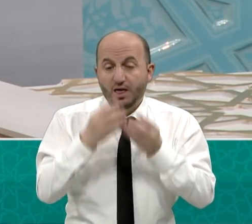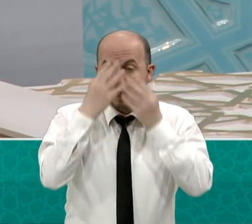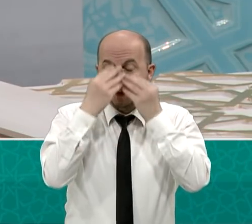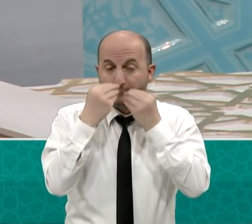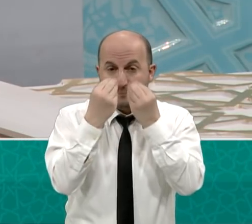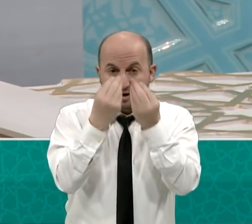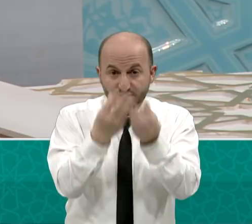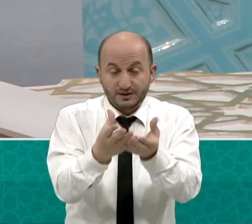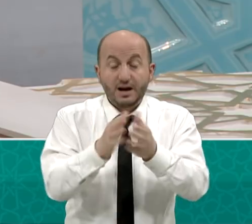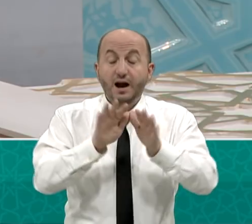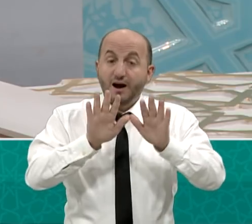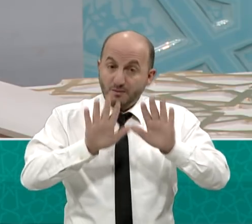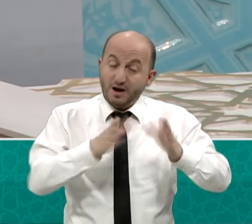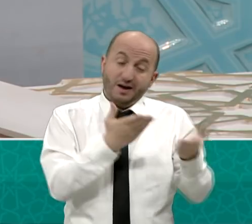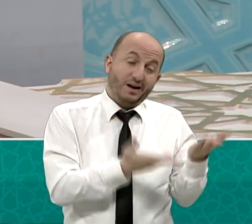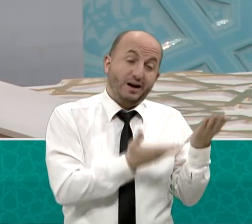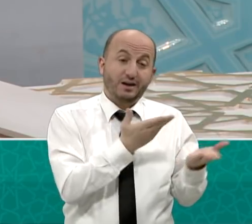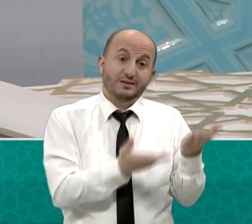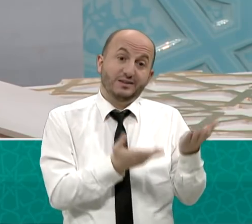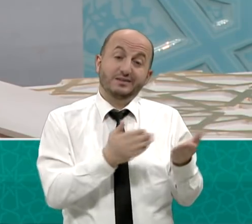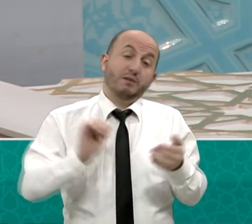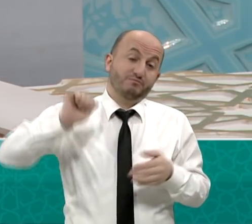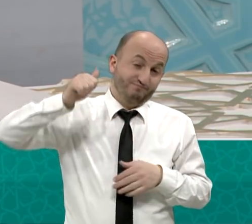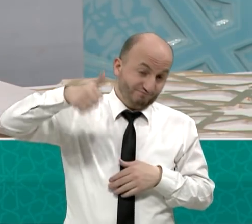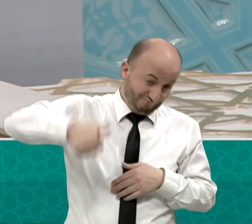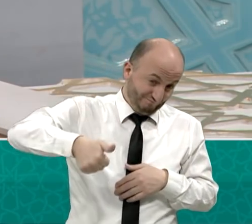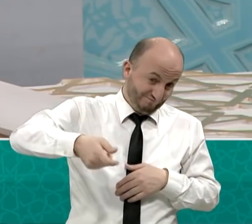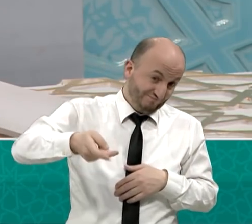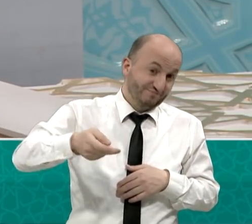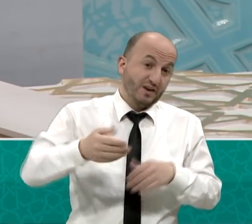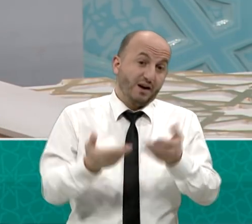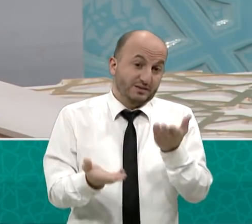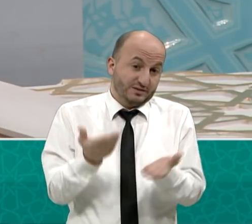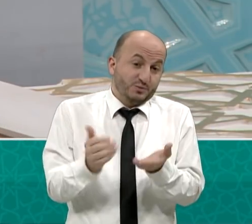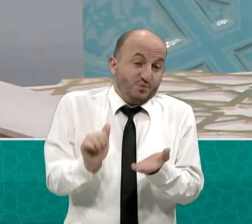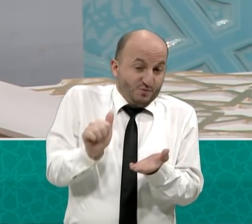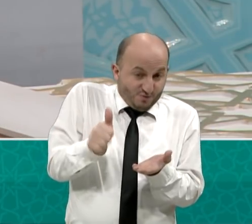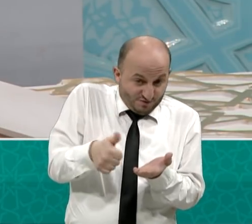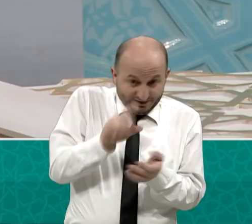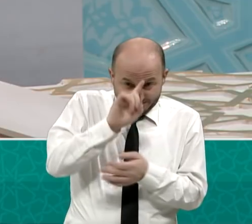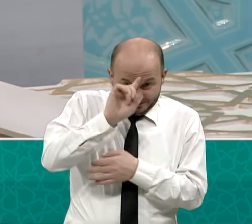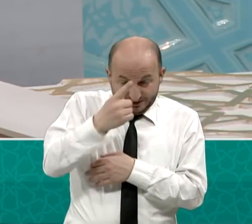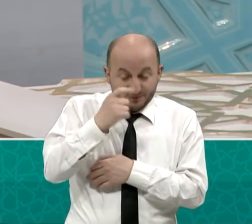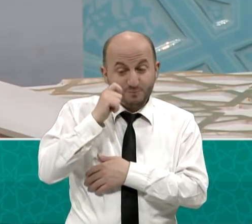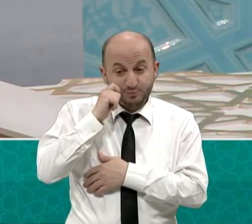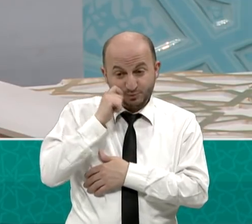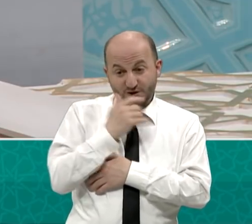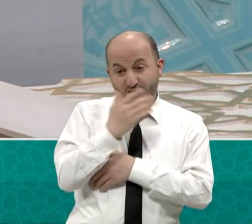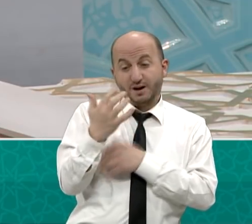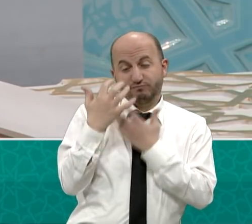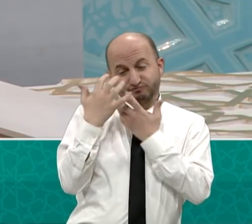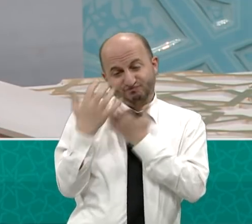bahşeden, ama ukubada, ama yarın, ama ahiret gününde sadece müminlere